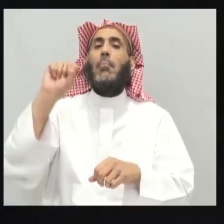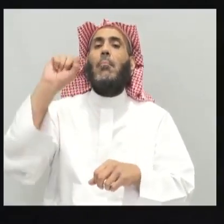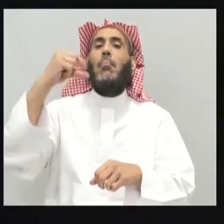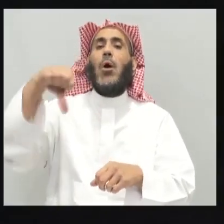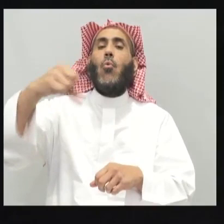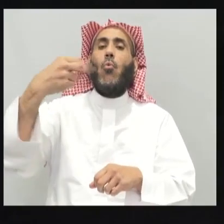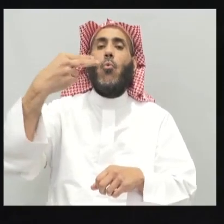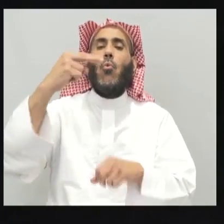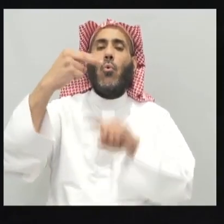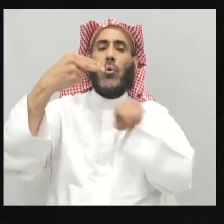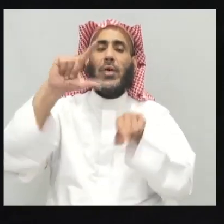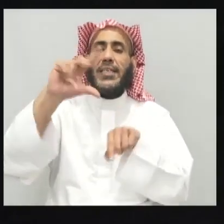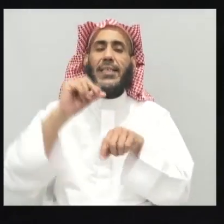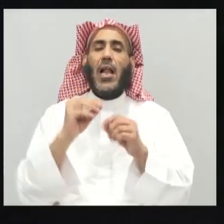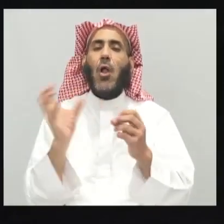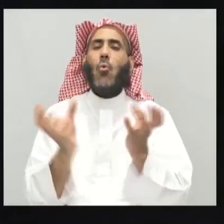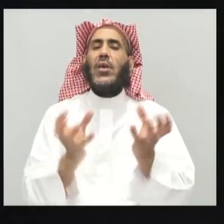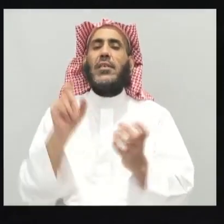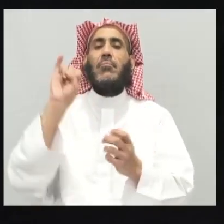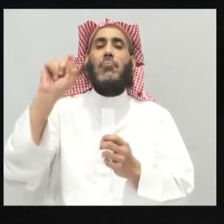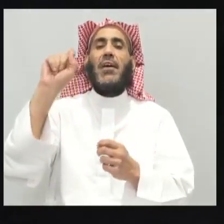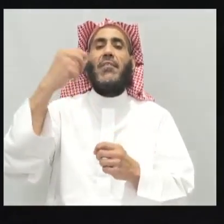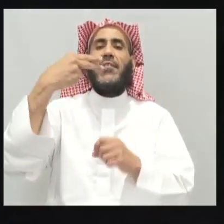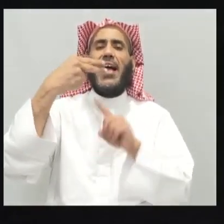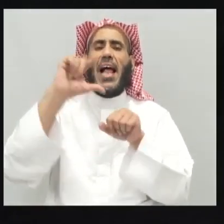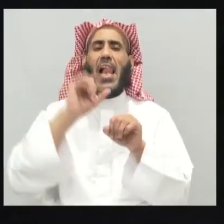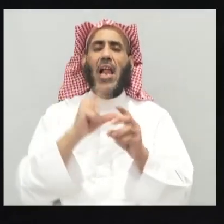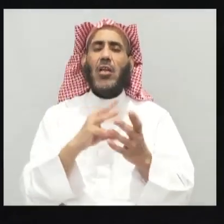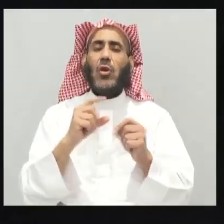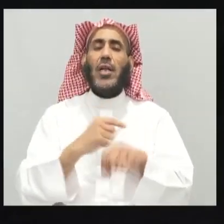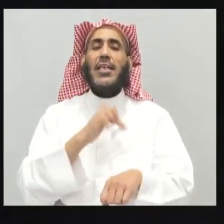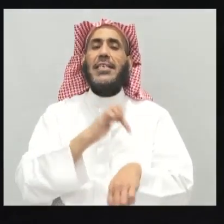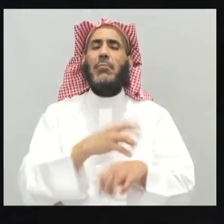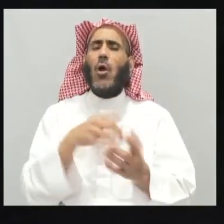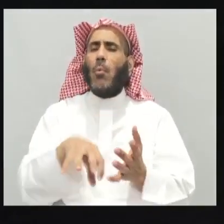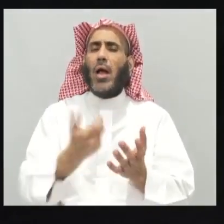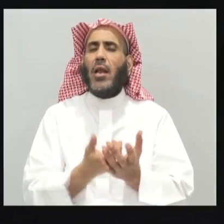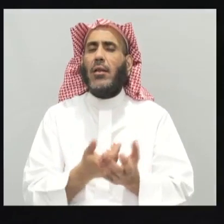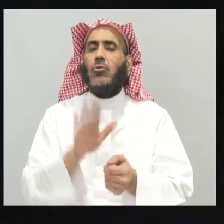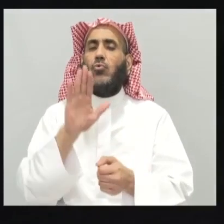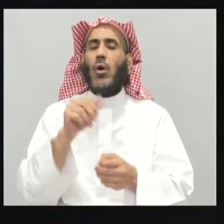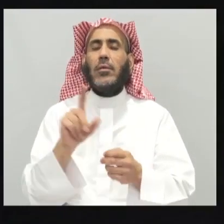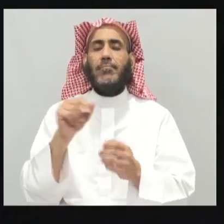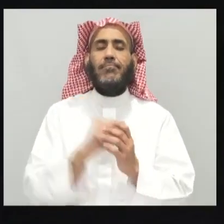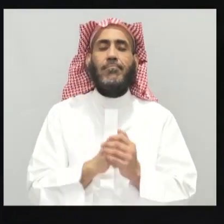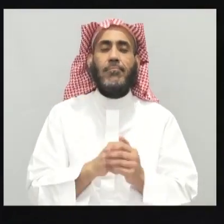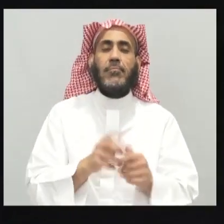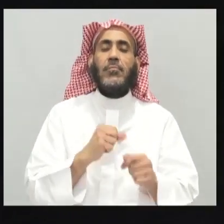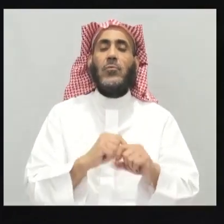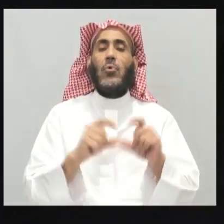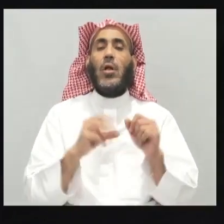موعد على وزن مفعل. هل يدل على زمان أو على مكان؟ أحسنتم، إذن يدل